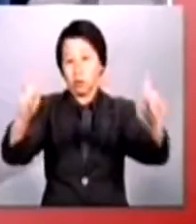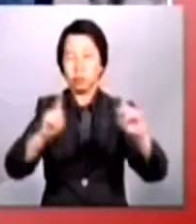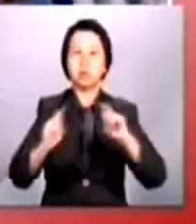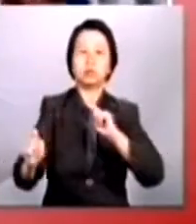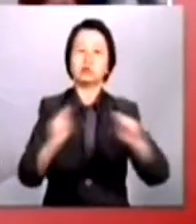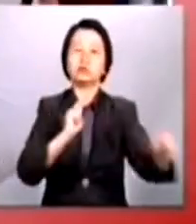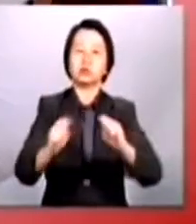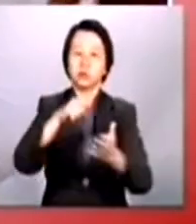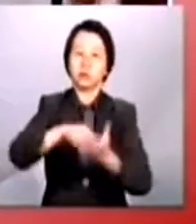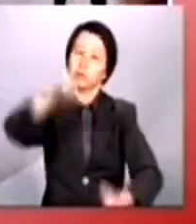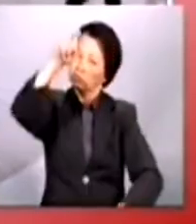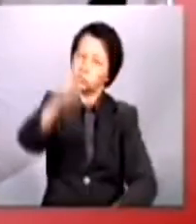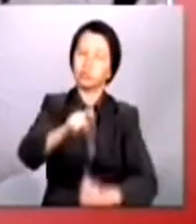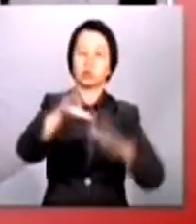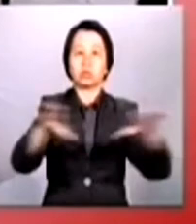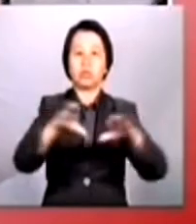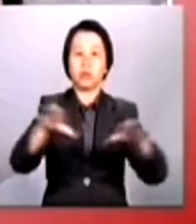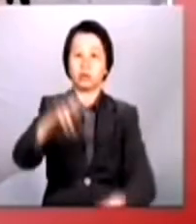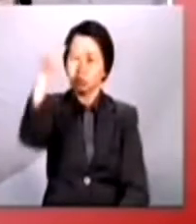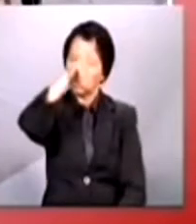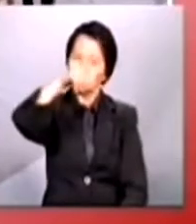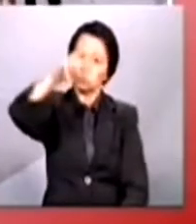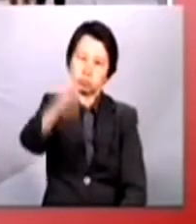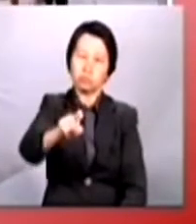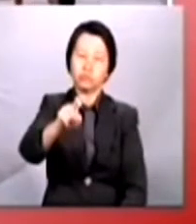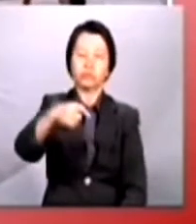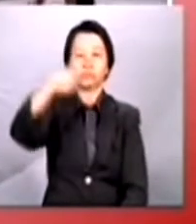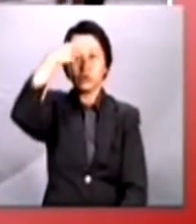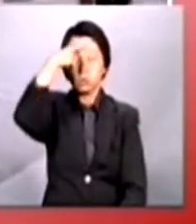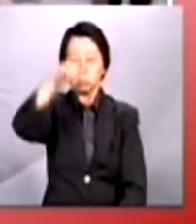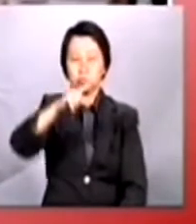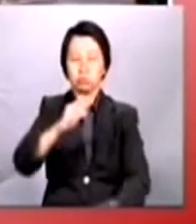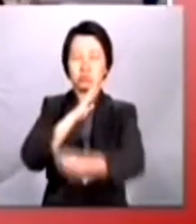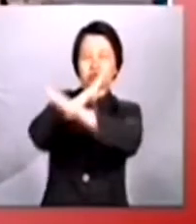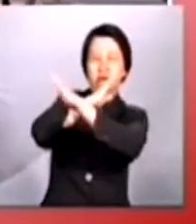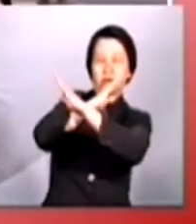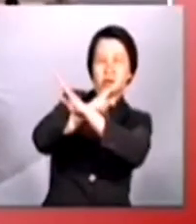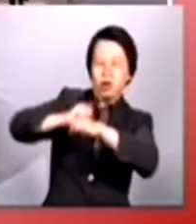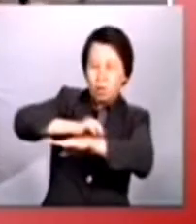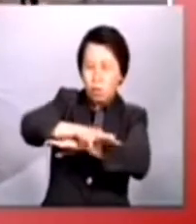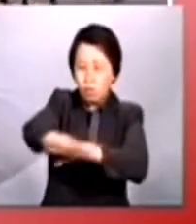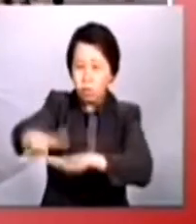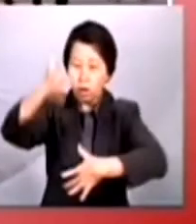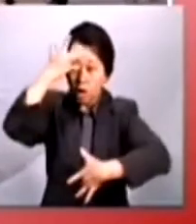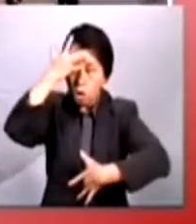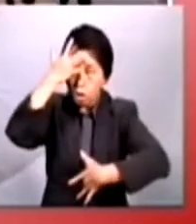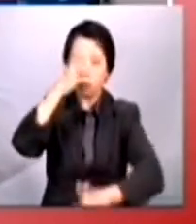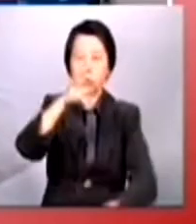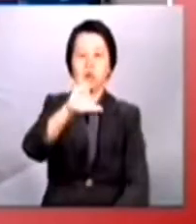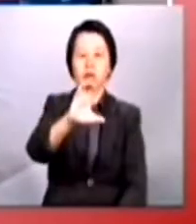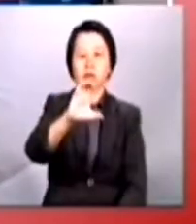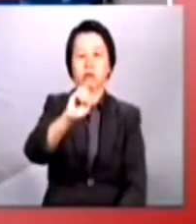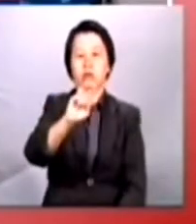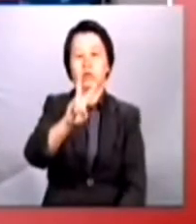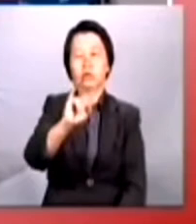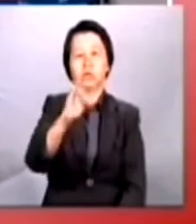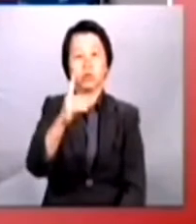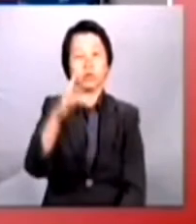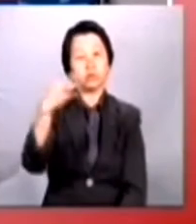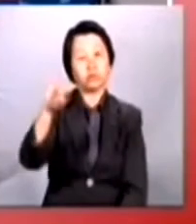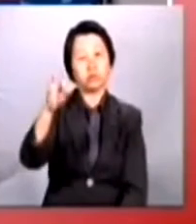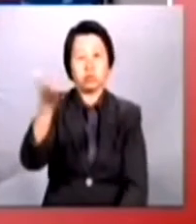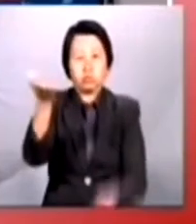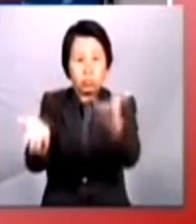tindakan ini Misty diambil oleh kerajaan untuk membendung penularan wabah komit 19 yang